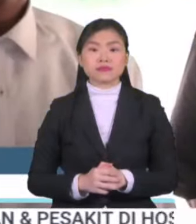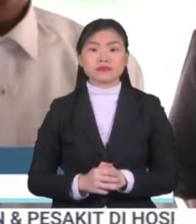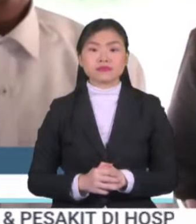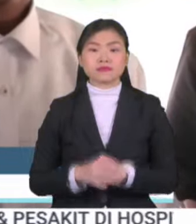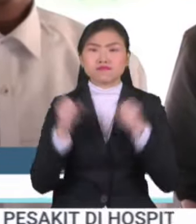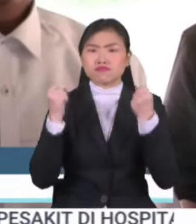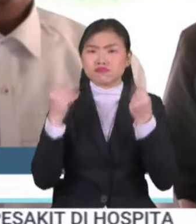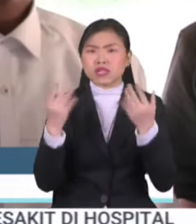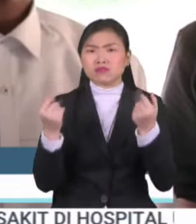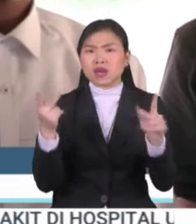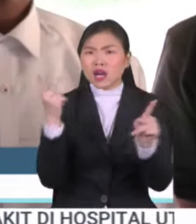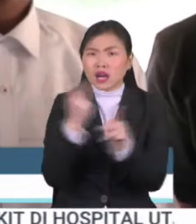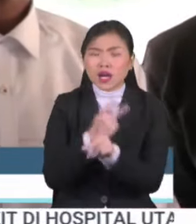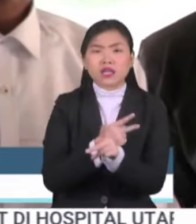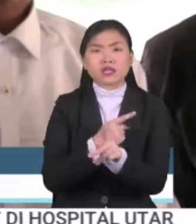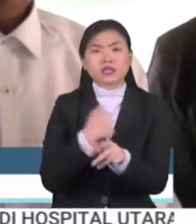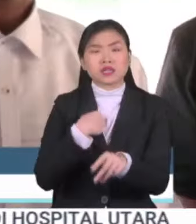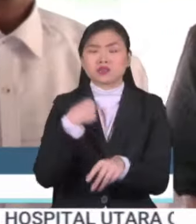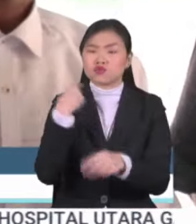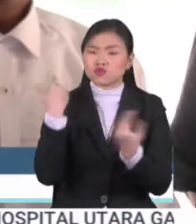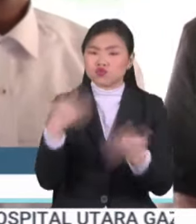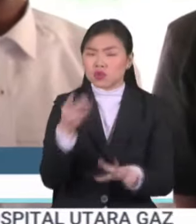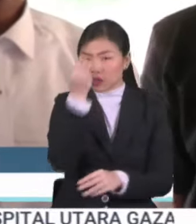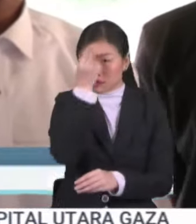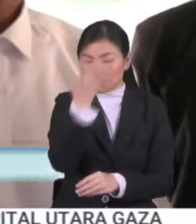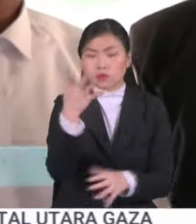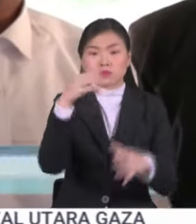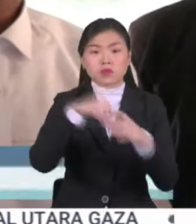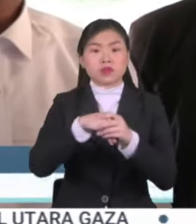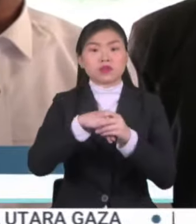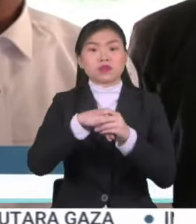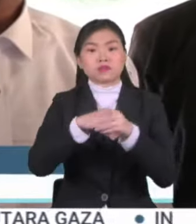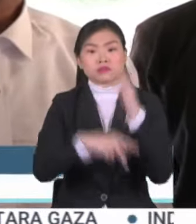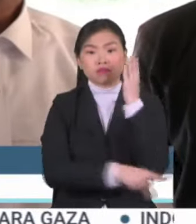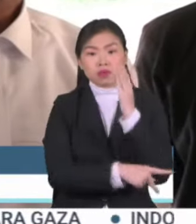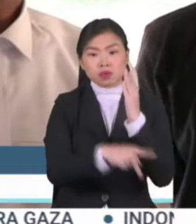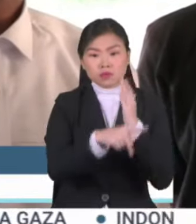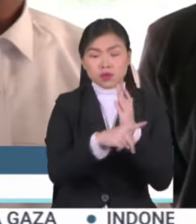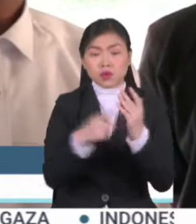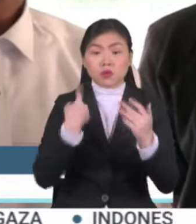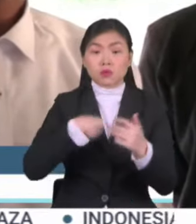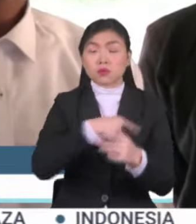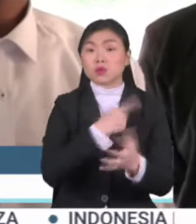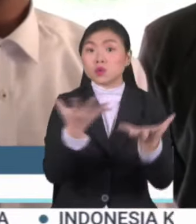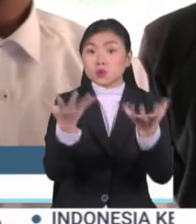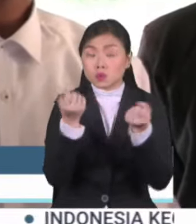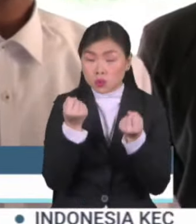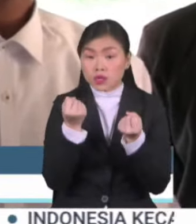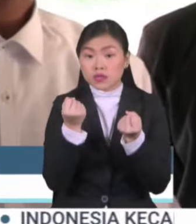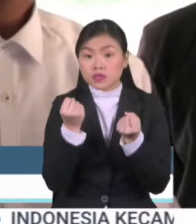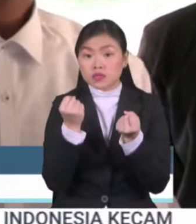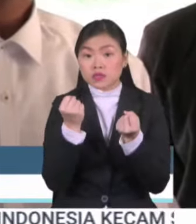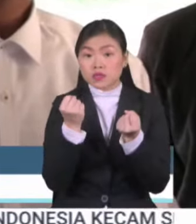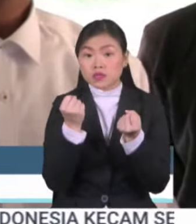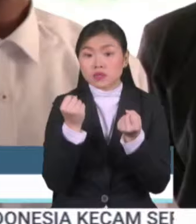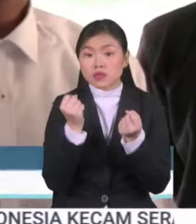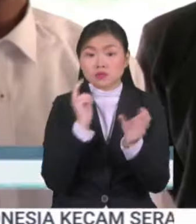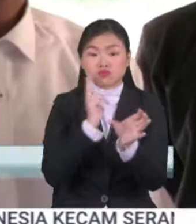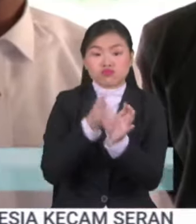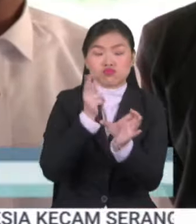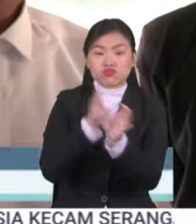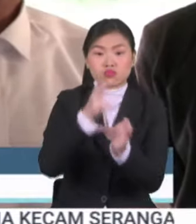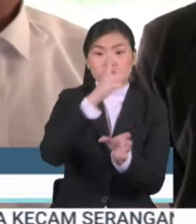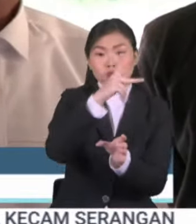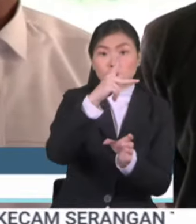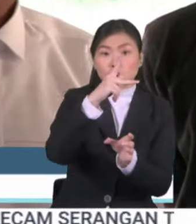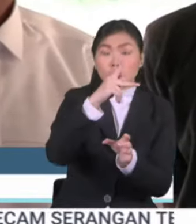Banyak kali saya telah nyatakan di Parlimen, kita mahu penglibatan dalam gerakan korporasi